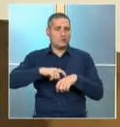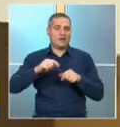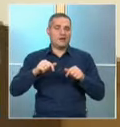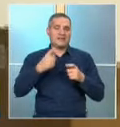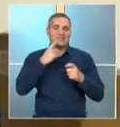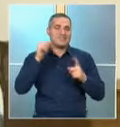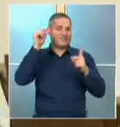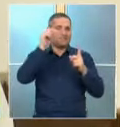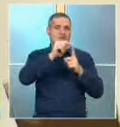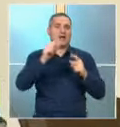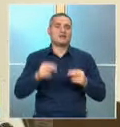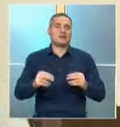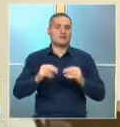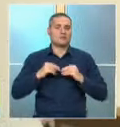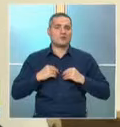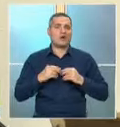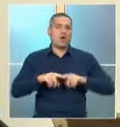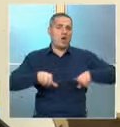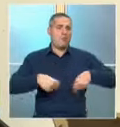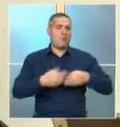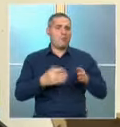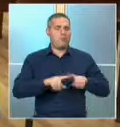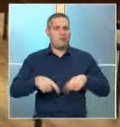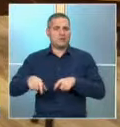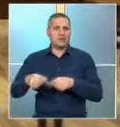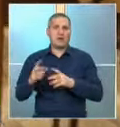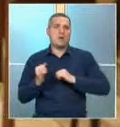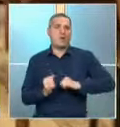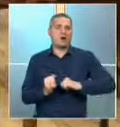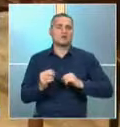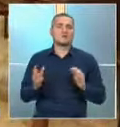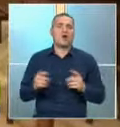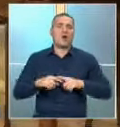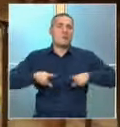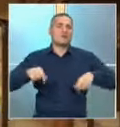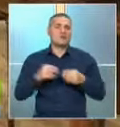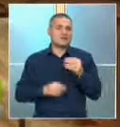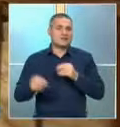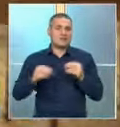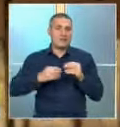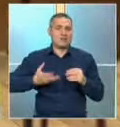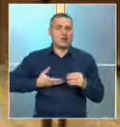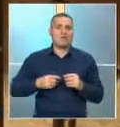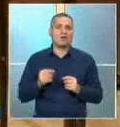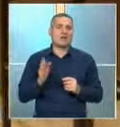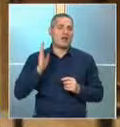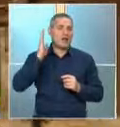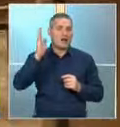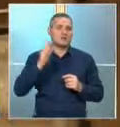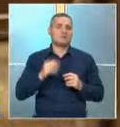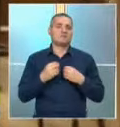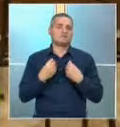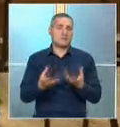целта са осигурени помещения. Малко по-късно знаем, че Общинският съвет в Благоевград гласува да се даде и